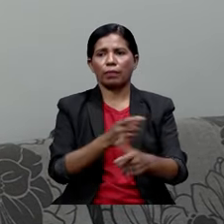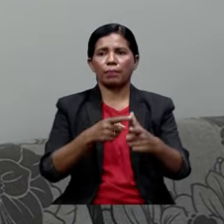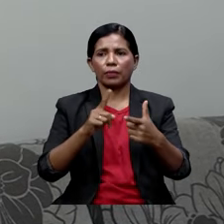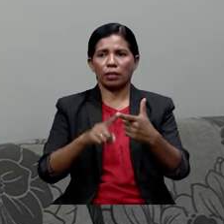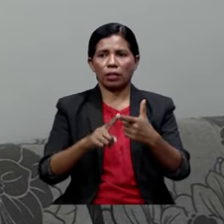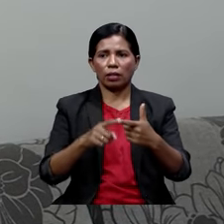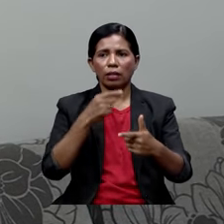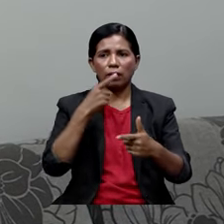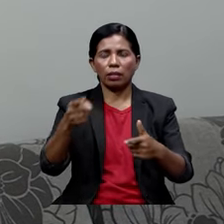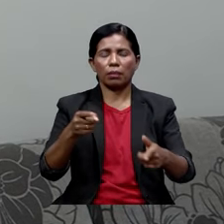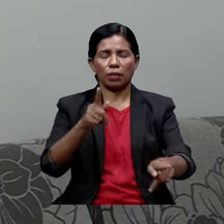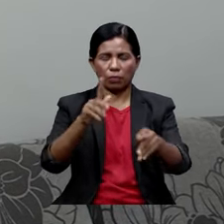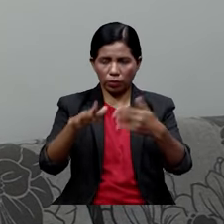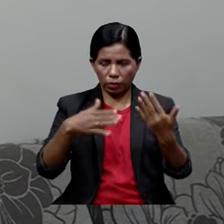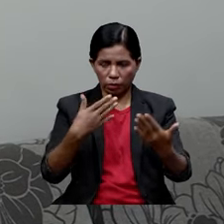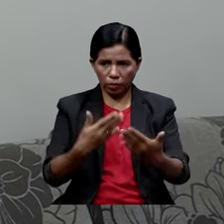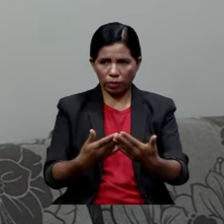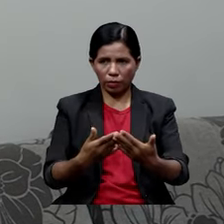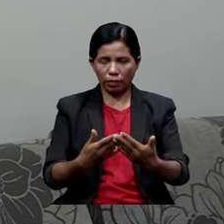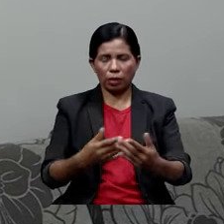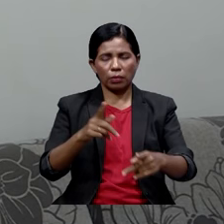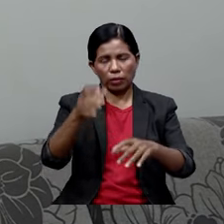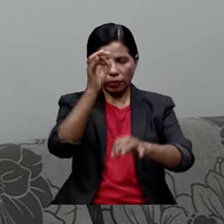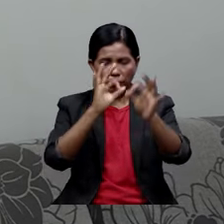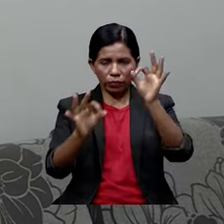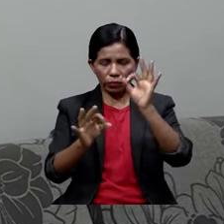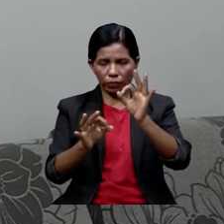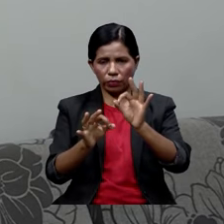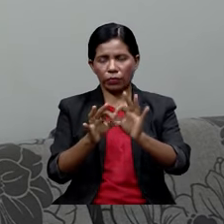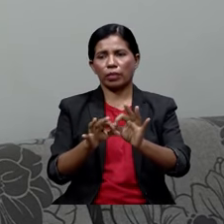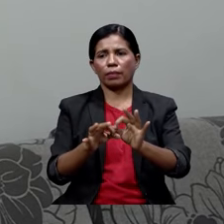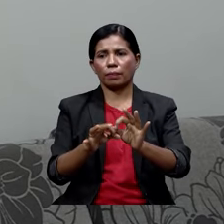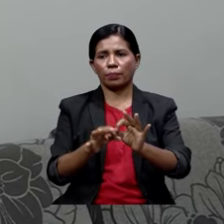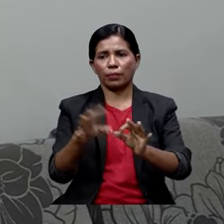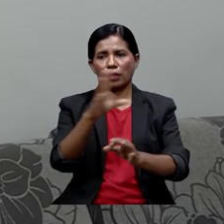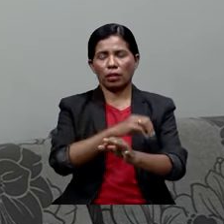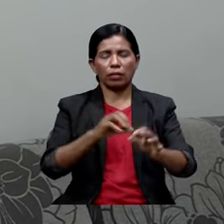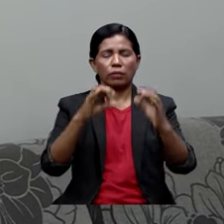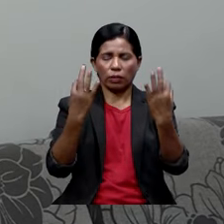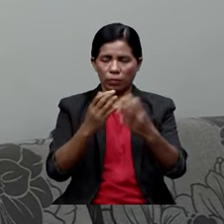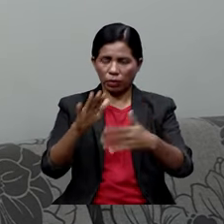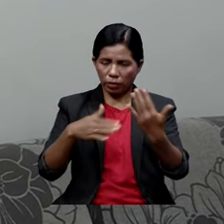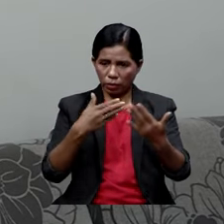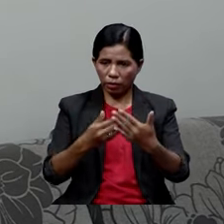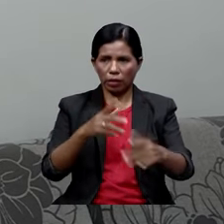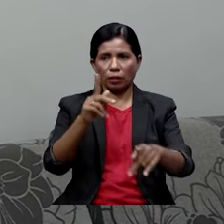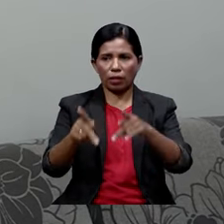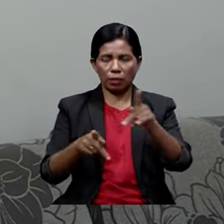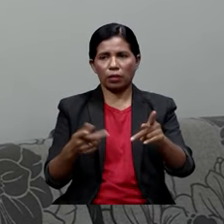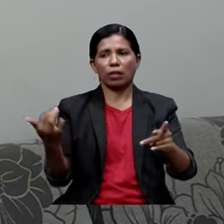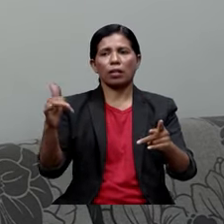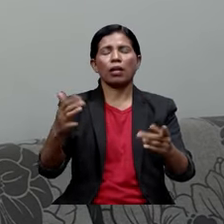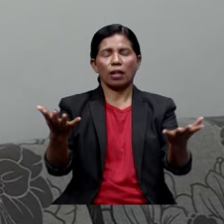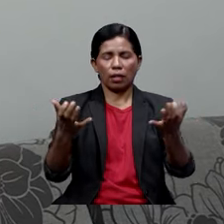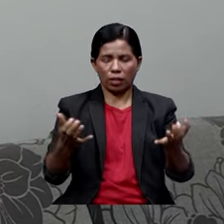tekankan pada imam-imam lalu awam semua keluarga-keluarga lalu orang-orang yang mereka